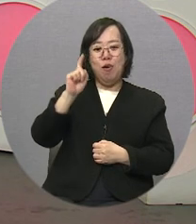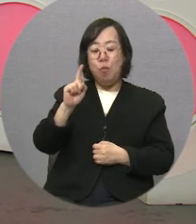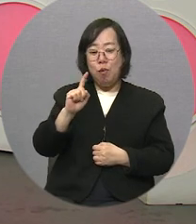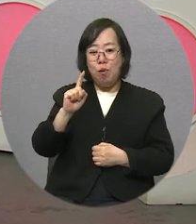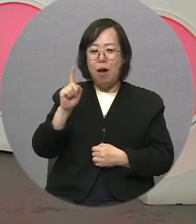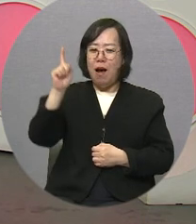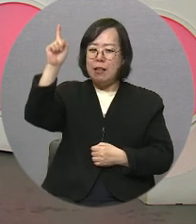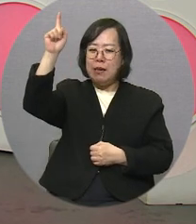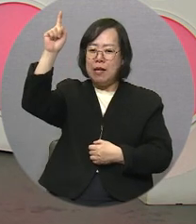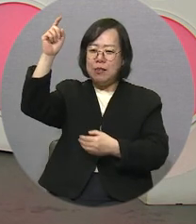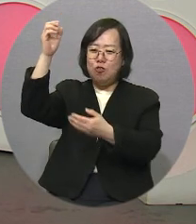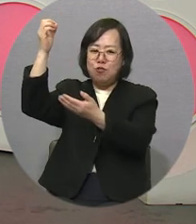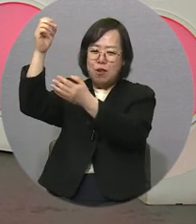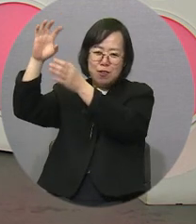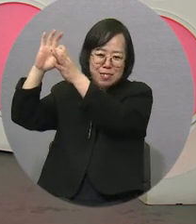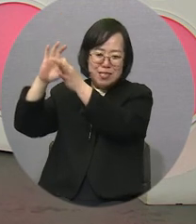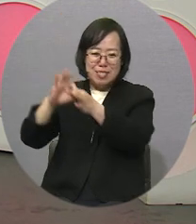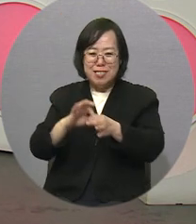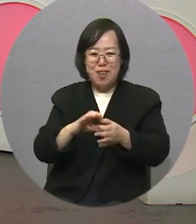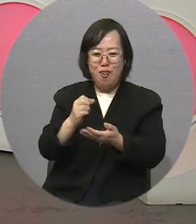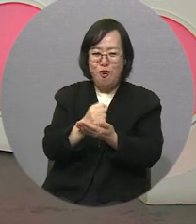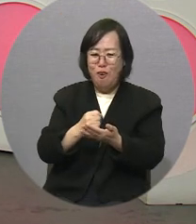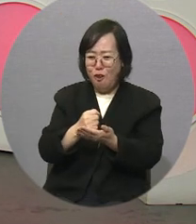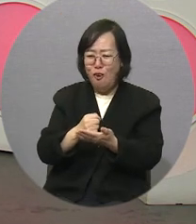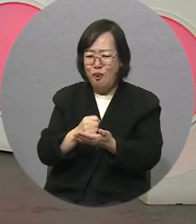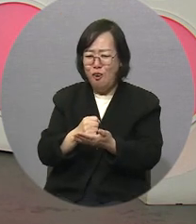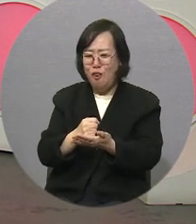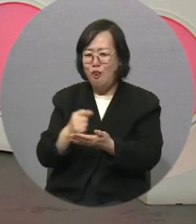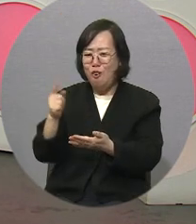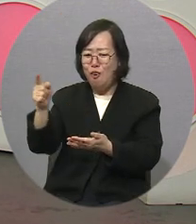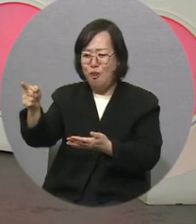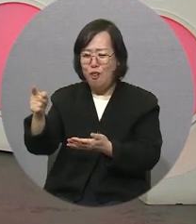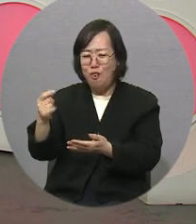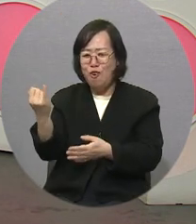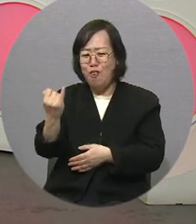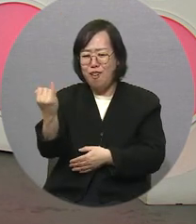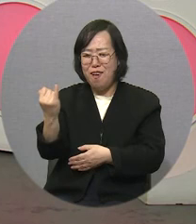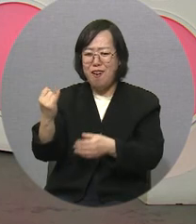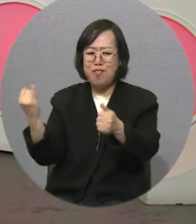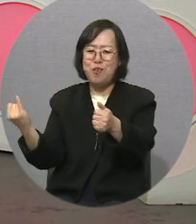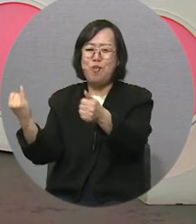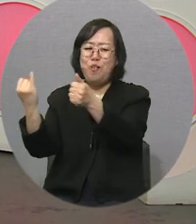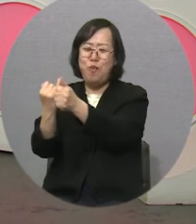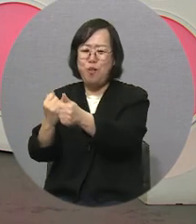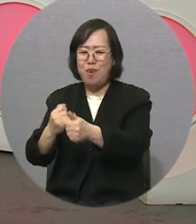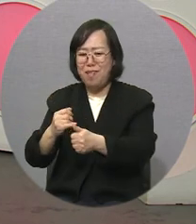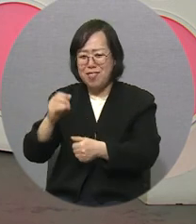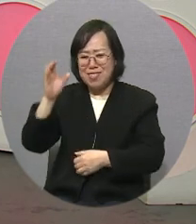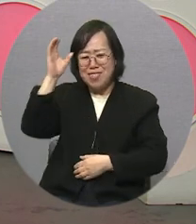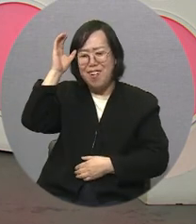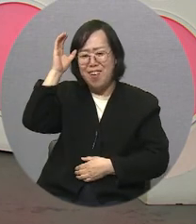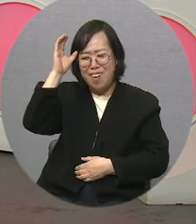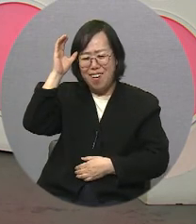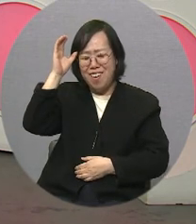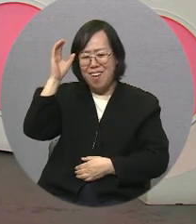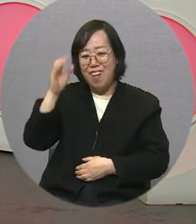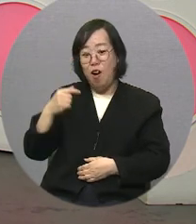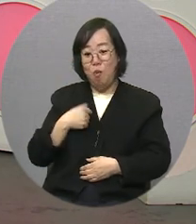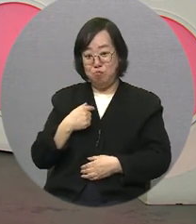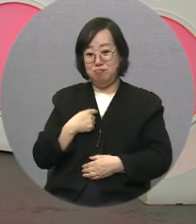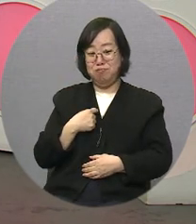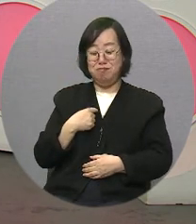인연이 있었으면 좋겠다는 생각이 들었어요. 어머, 제가 방송 중에 오픈할 수는 없는데 저의 인연은